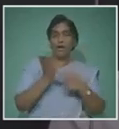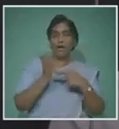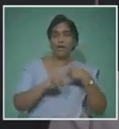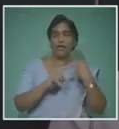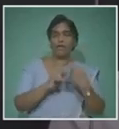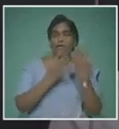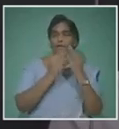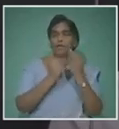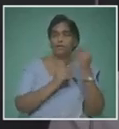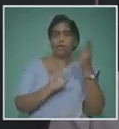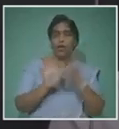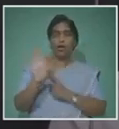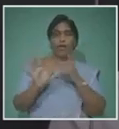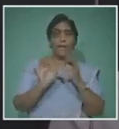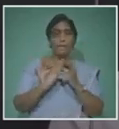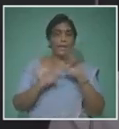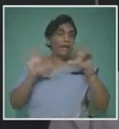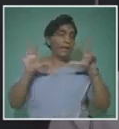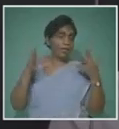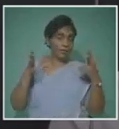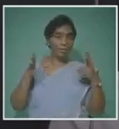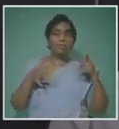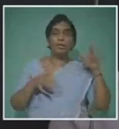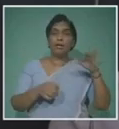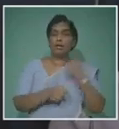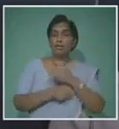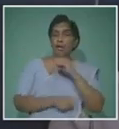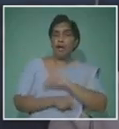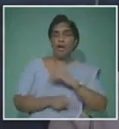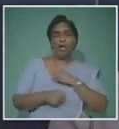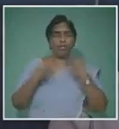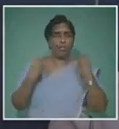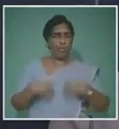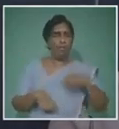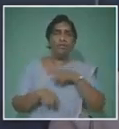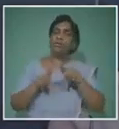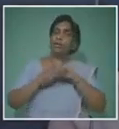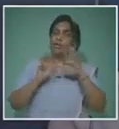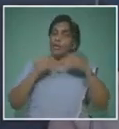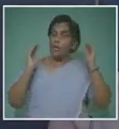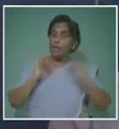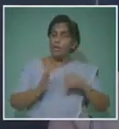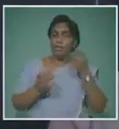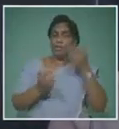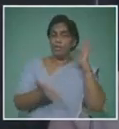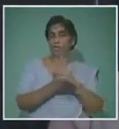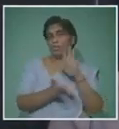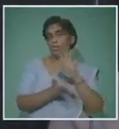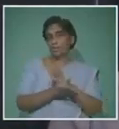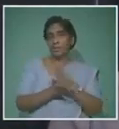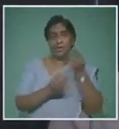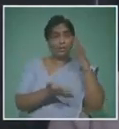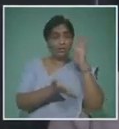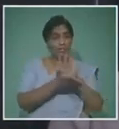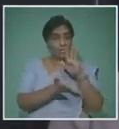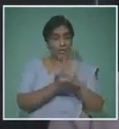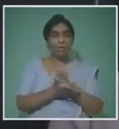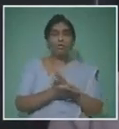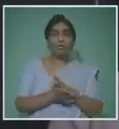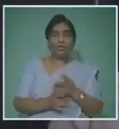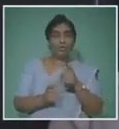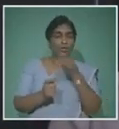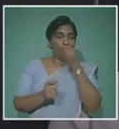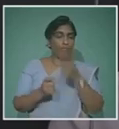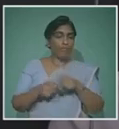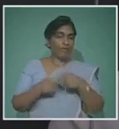දුන්නා අවුරුද්දකට බිලියන 800ක්. එතකොට රාජ්‍ය ආදායම නැති වුණා. ඒ නැති වෙච්ච ගමන් සල්ලි අච්චු ගහන්න ගත්තා. සල්ලි අච්චු ගහනකොට අධි